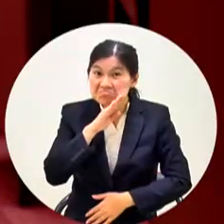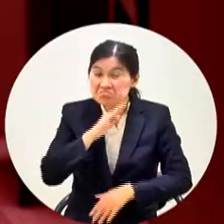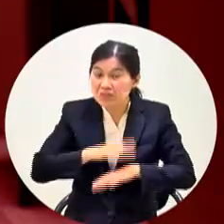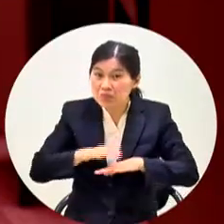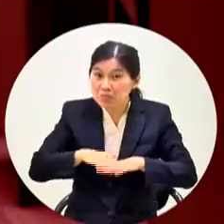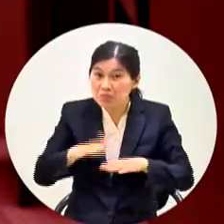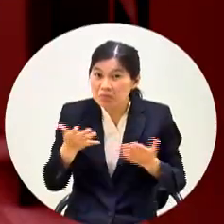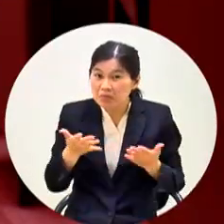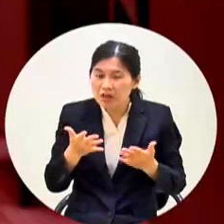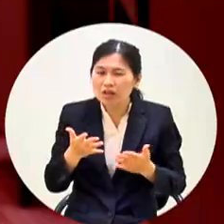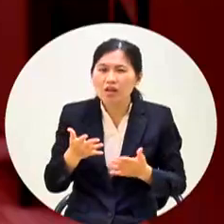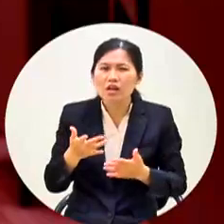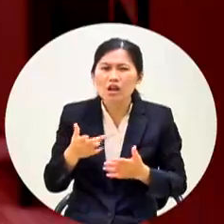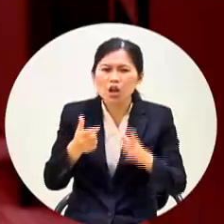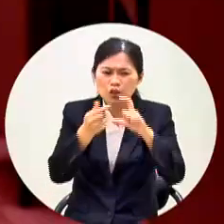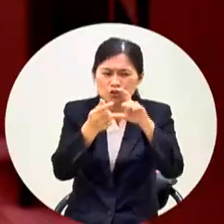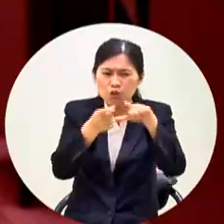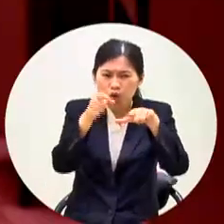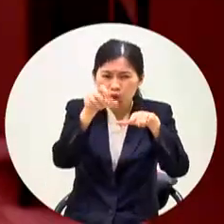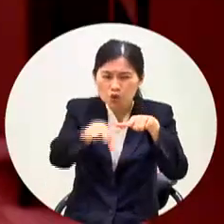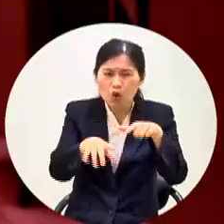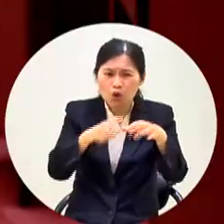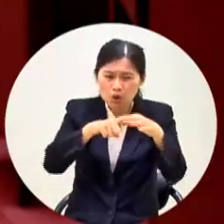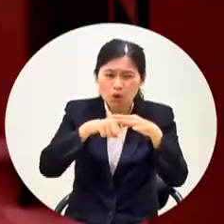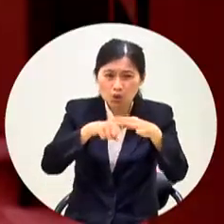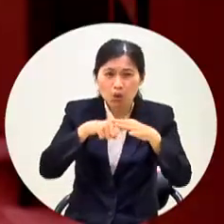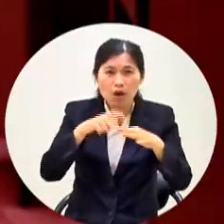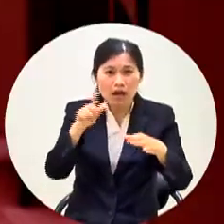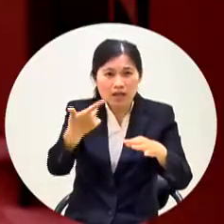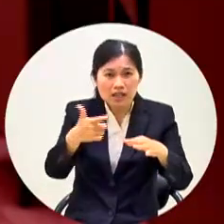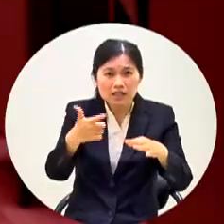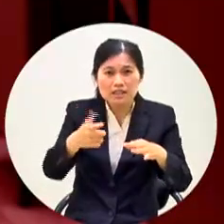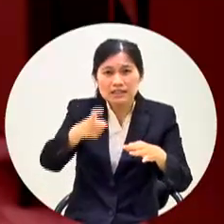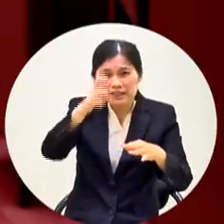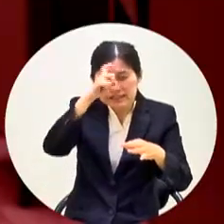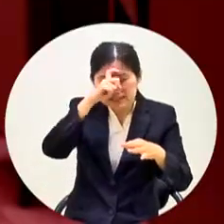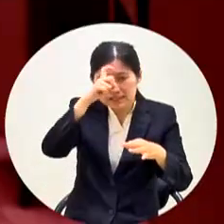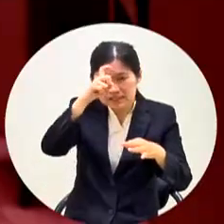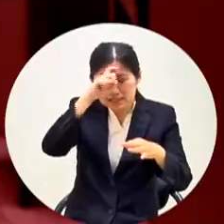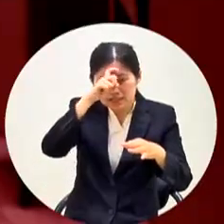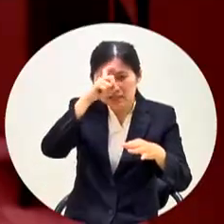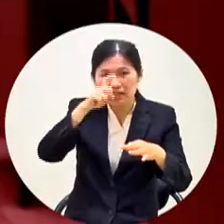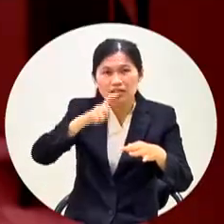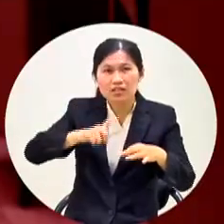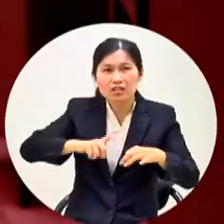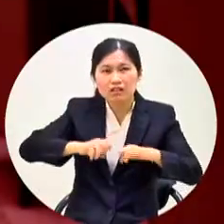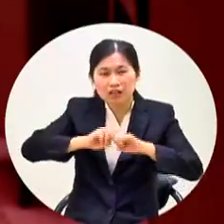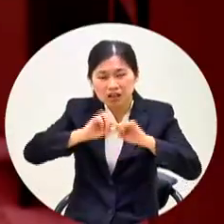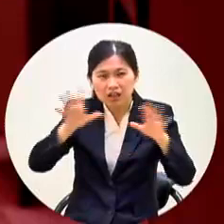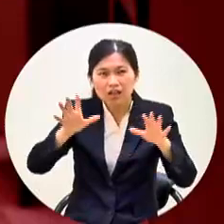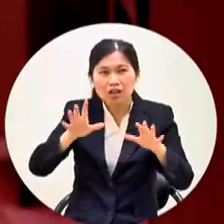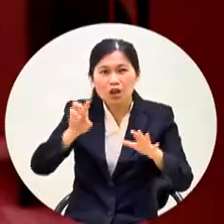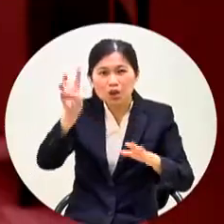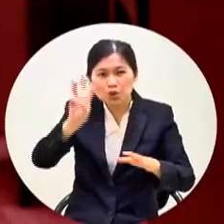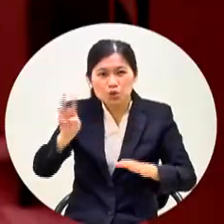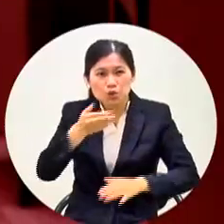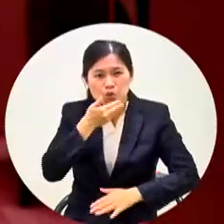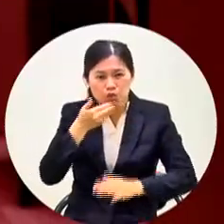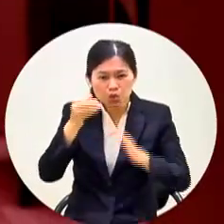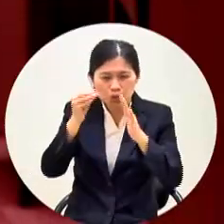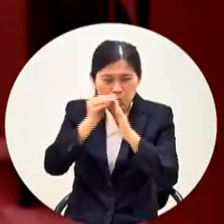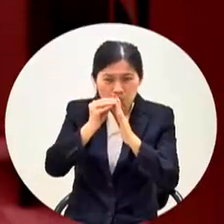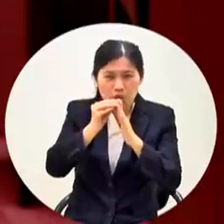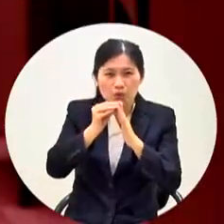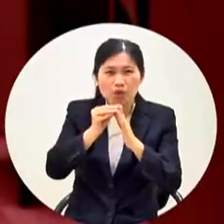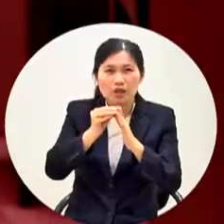区公所他不是要赚钱，希望高师单位，也就是水利局跟河专局，把